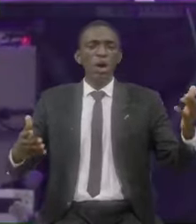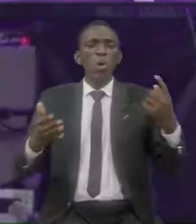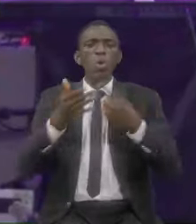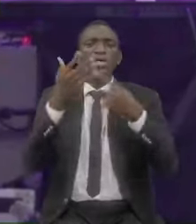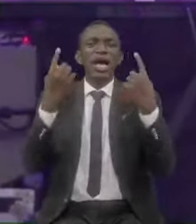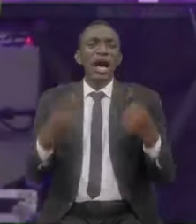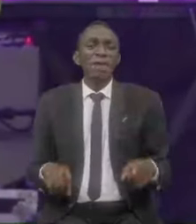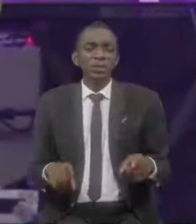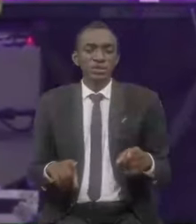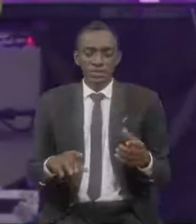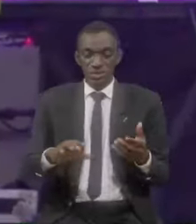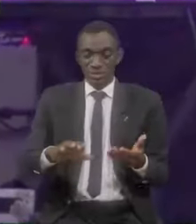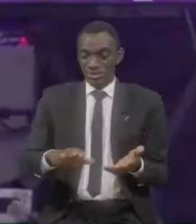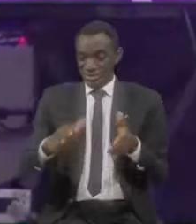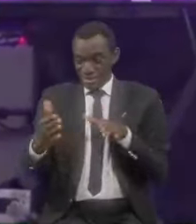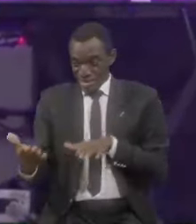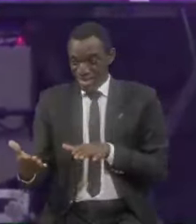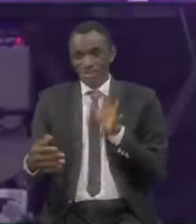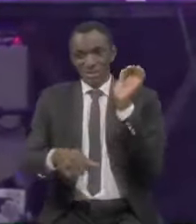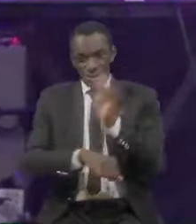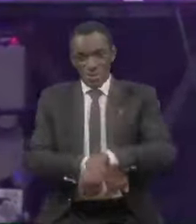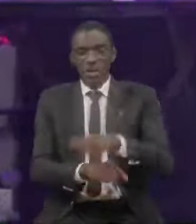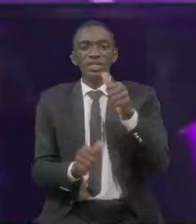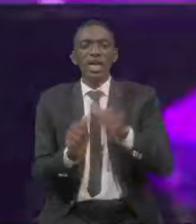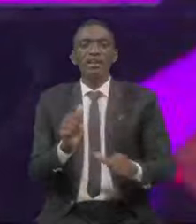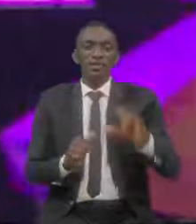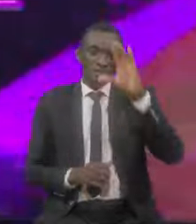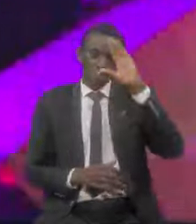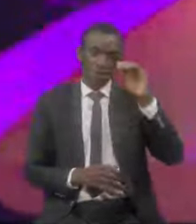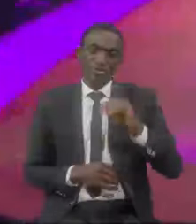La mort domine sur tout le monde,